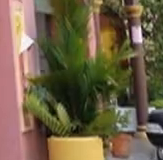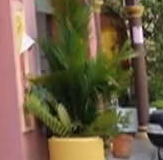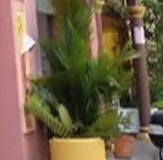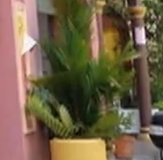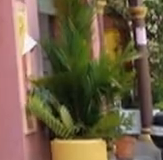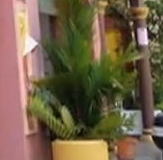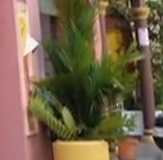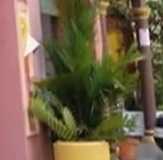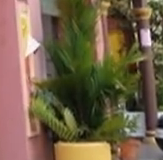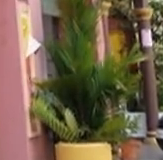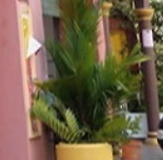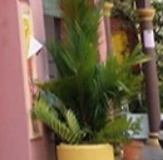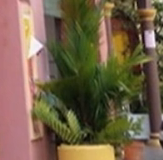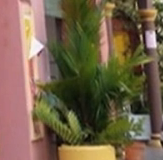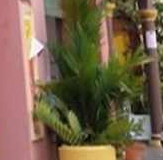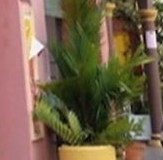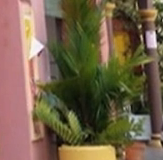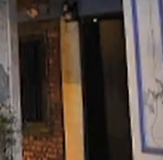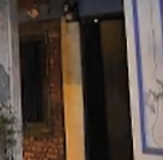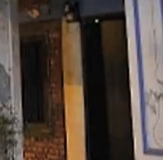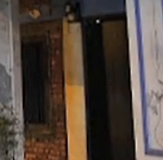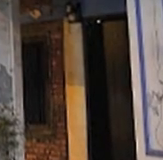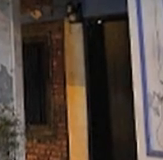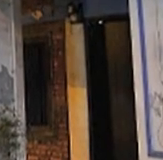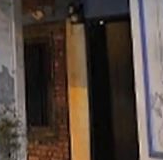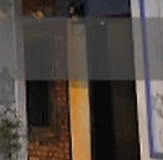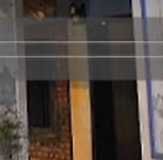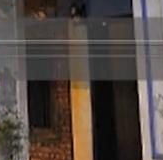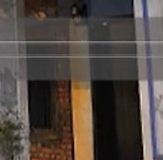lam berasal dari bahasa Mandarin